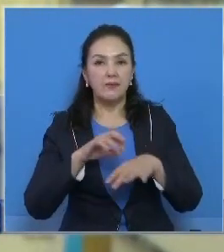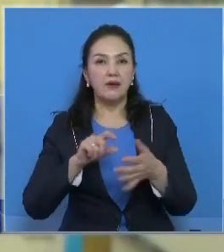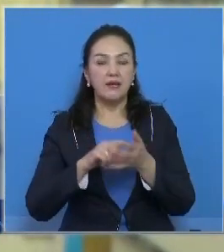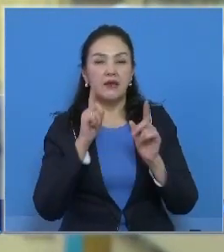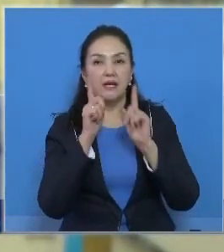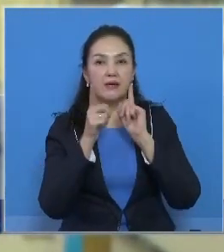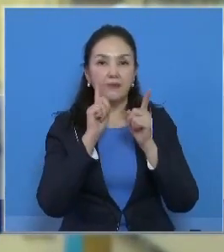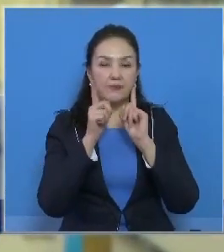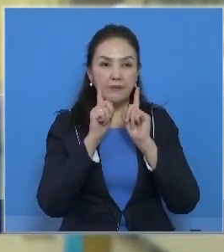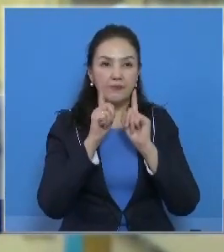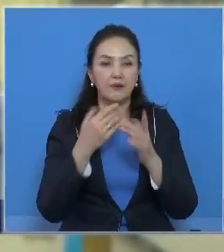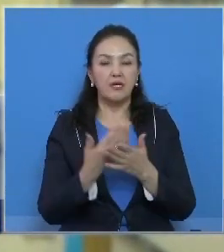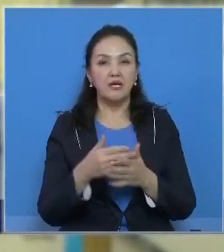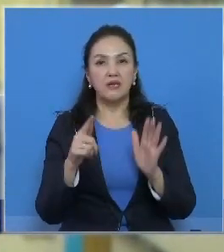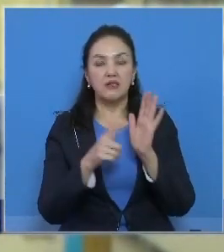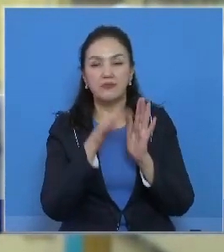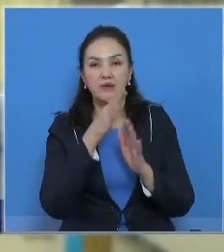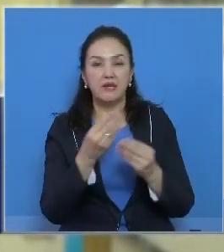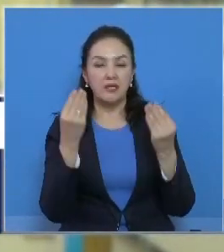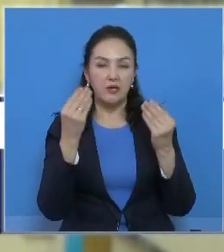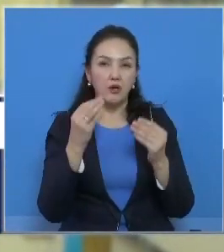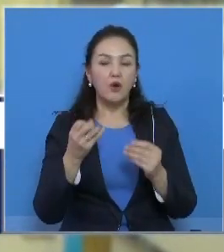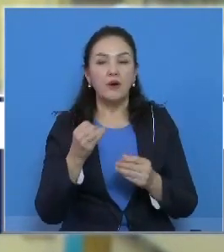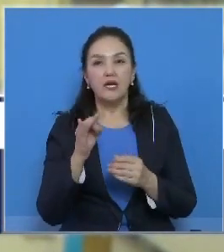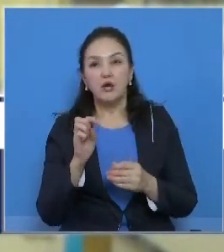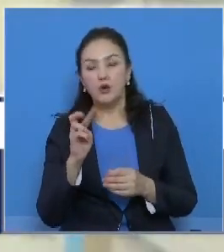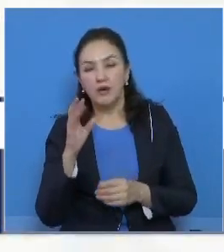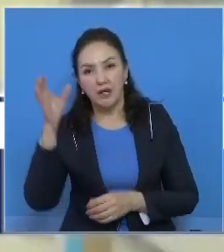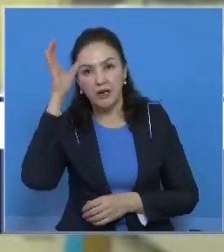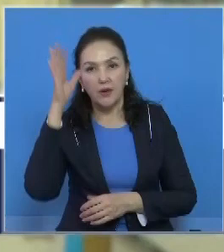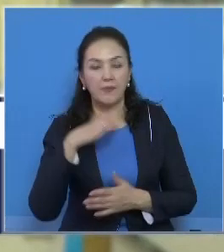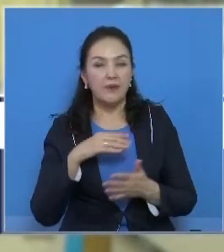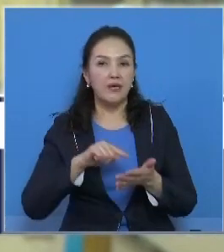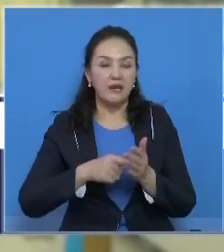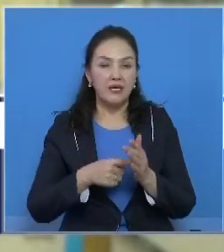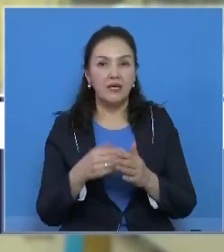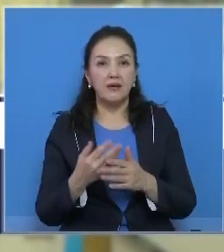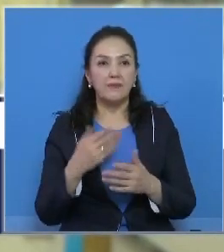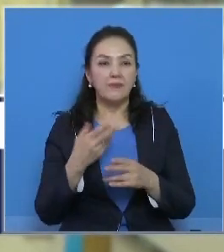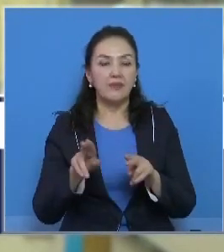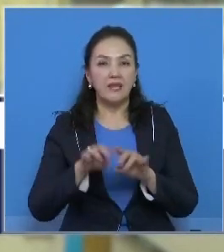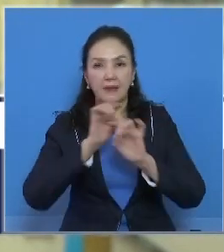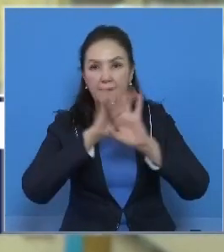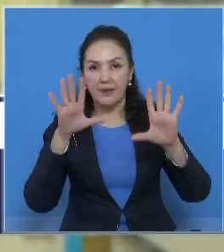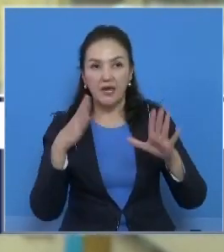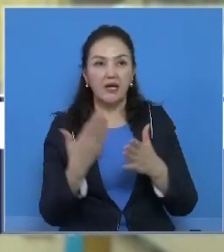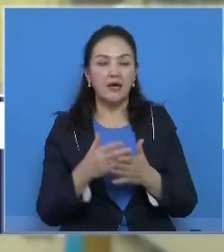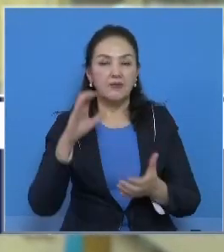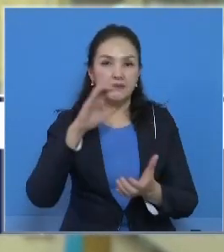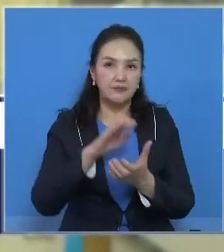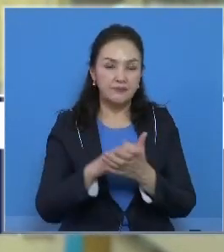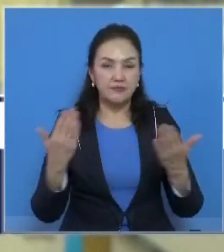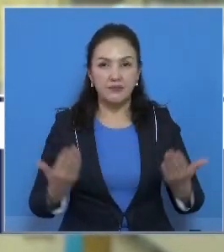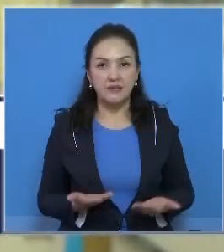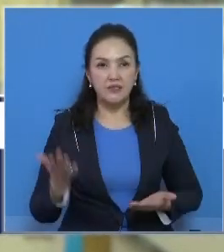собрание в честь 7-летия научно-познавательного клуба Руханят. Цель самого клуба – это популяризация, то есть ознакомление